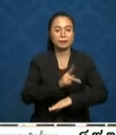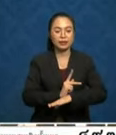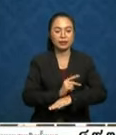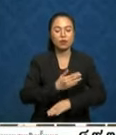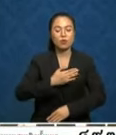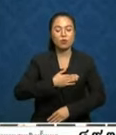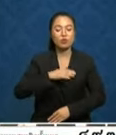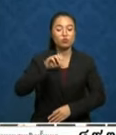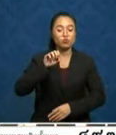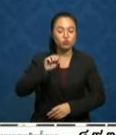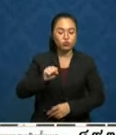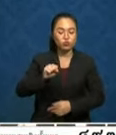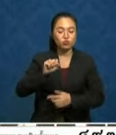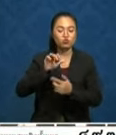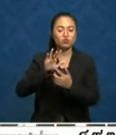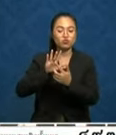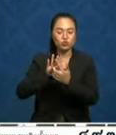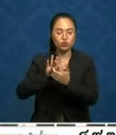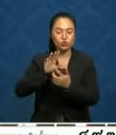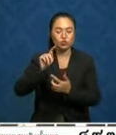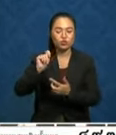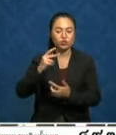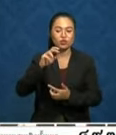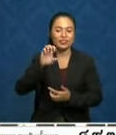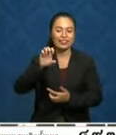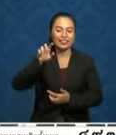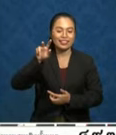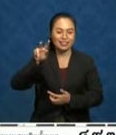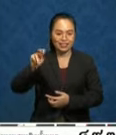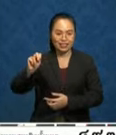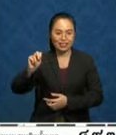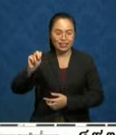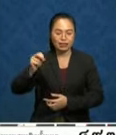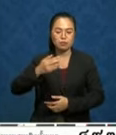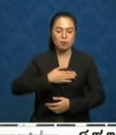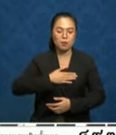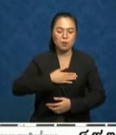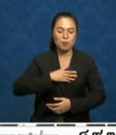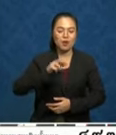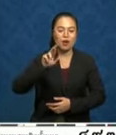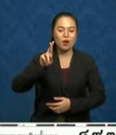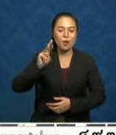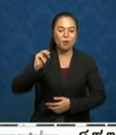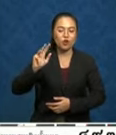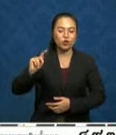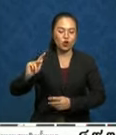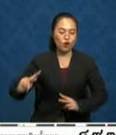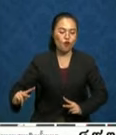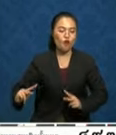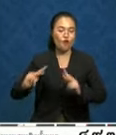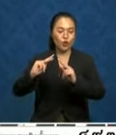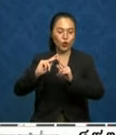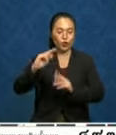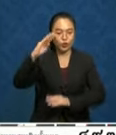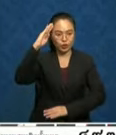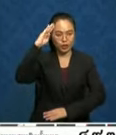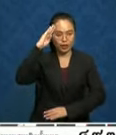ระผมสุทินคลังแสงรัฐมนตรีว่าการกระทรวงกลาโหมครับมาในฐานะตัวแทนของคณะรัฐมน